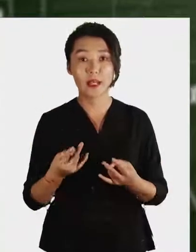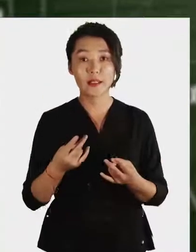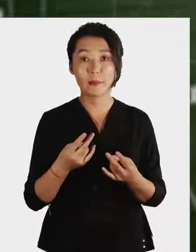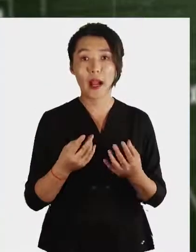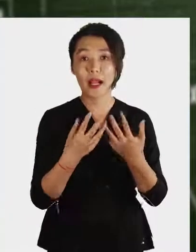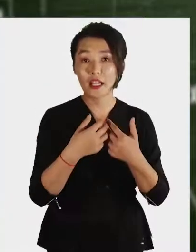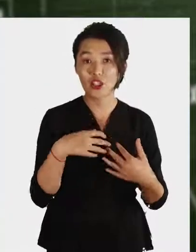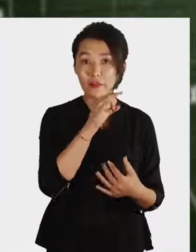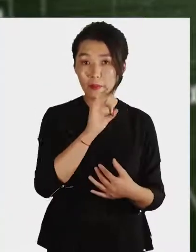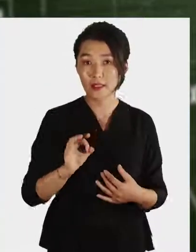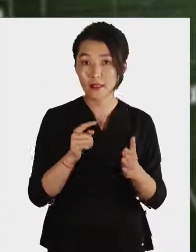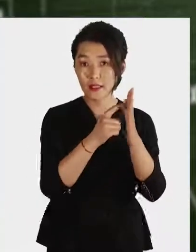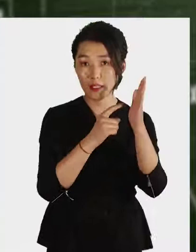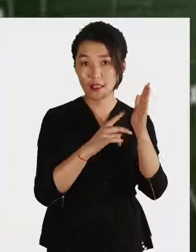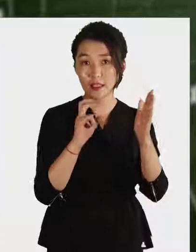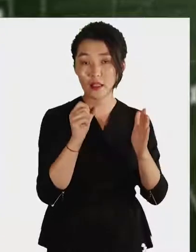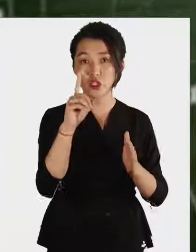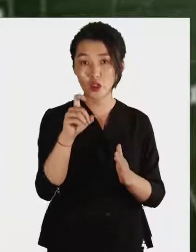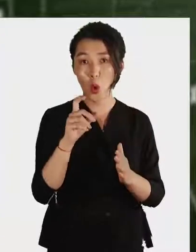процентов разделить на 100.